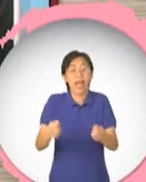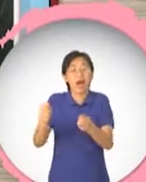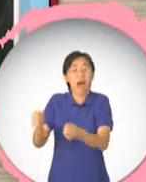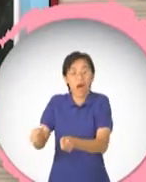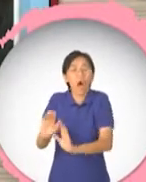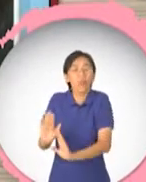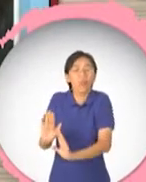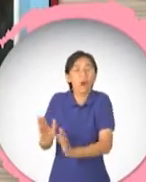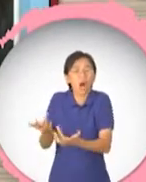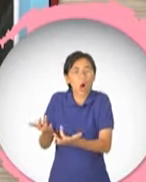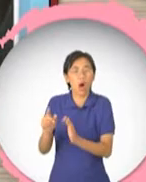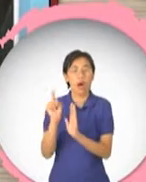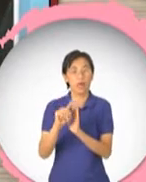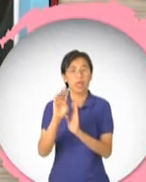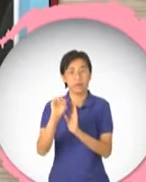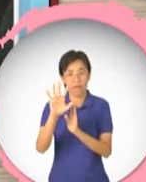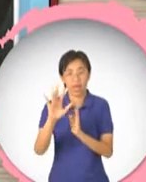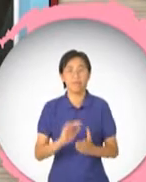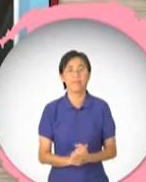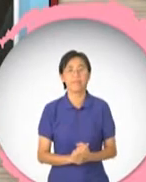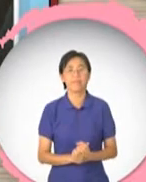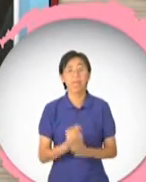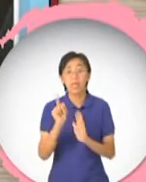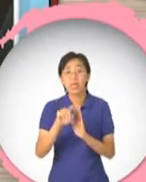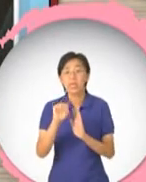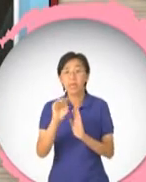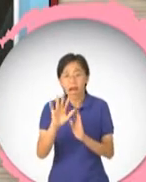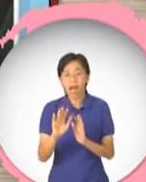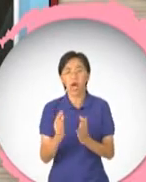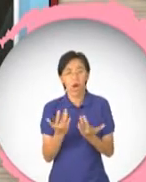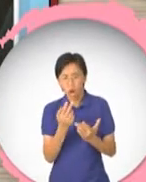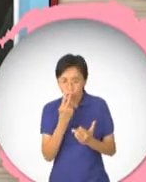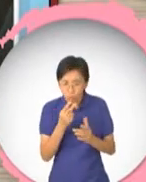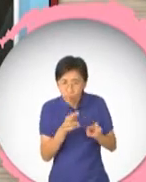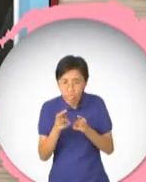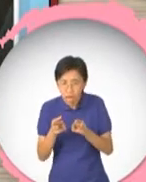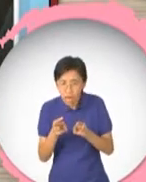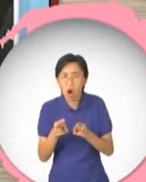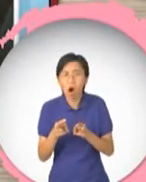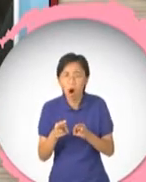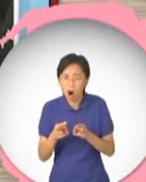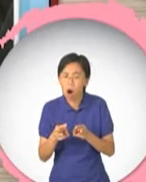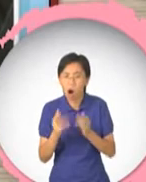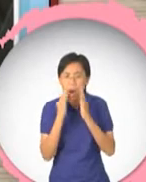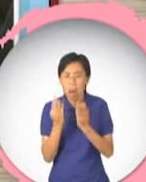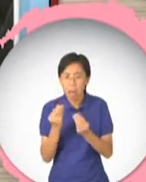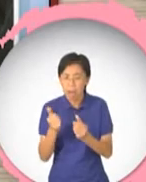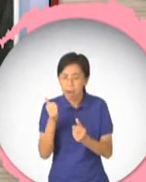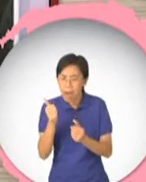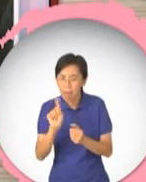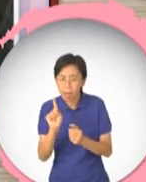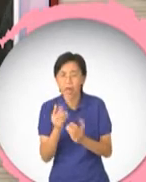ไว้ประมาณ45นาทีนะครับเดี๋ยวหลังจากนั้นเรามาดูกันว่าเรามีวิธีทดสอบเนื้อแป้งโดที่ได้ที่แล้วยังไงบ้างแป๊บนึงนะครับ